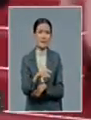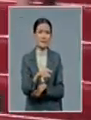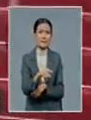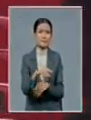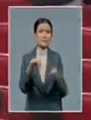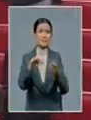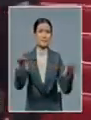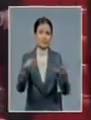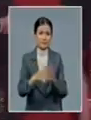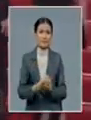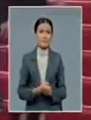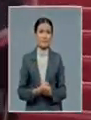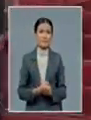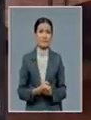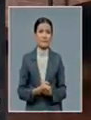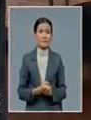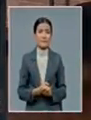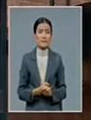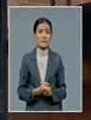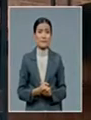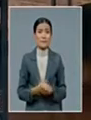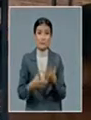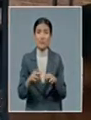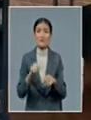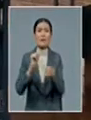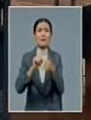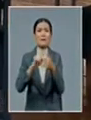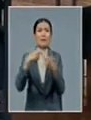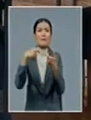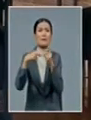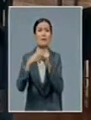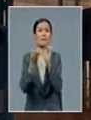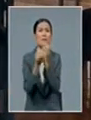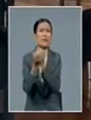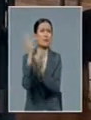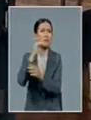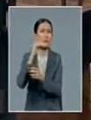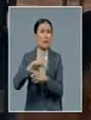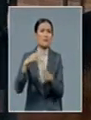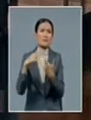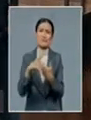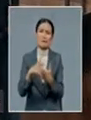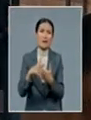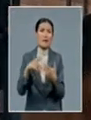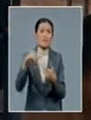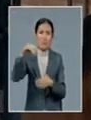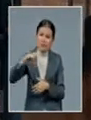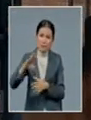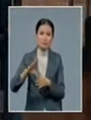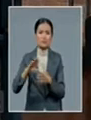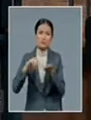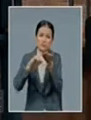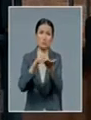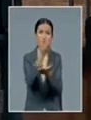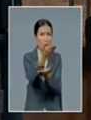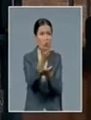ทำงานด้วยค่ะ ฮาร์วีย์ไวน์สไตน์นี่มีหลายเรื่องเนาะเรื่องของคดีก็ยังไม่จบเร ื่อง ของบริษัทก็มายื่นข